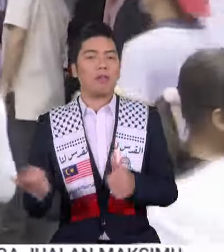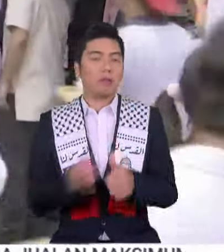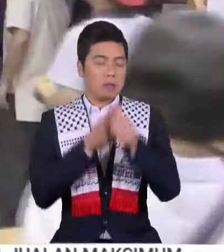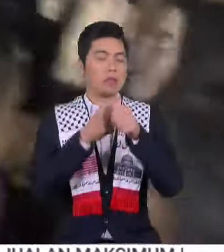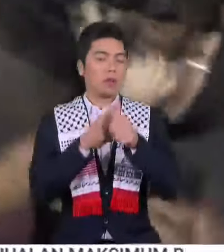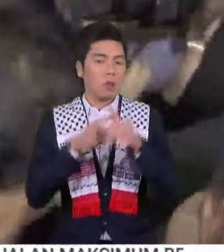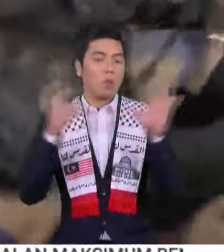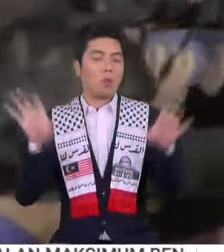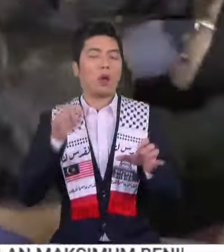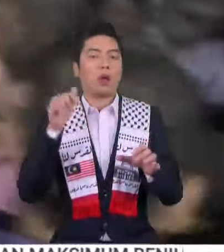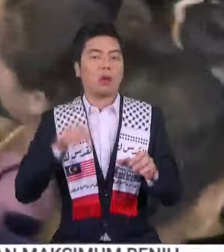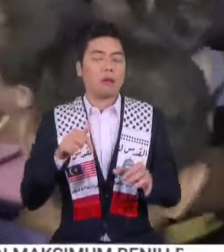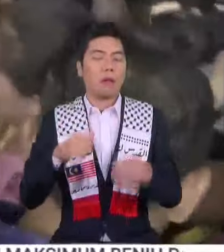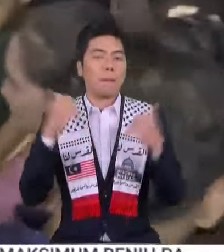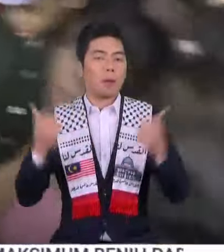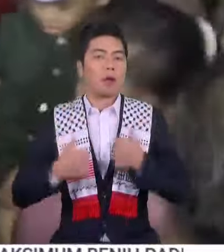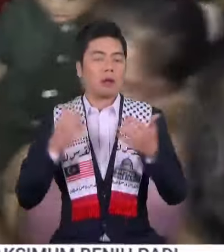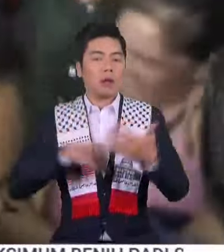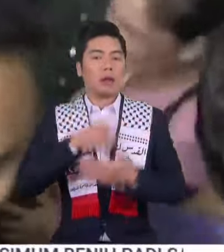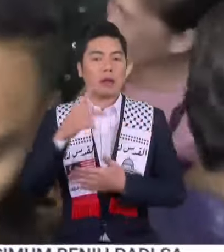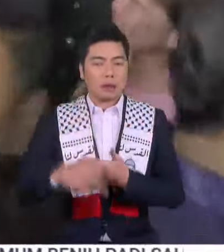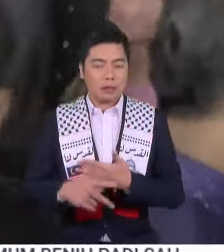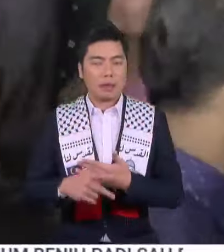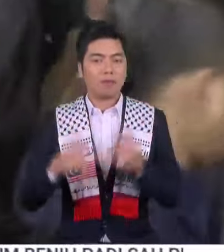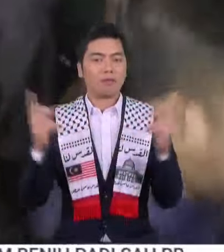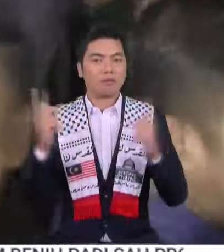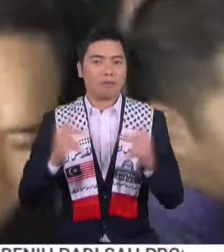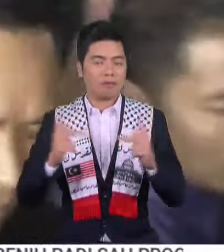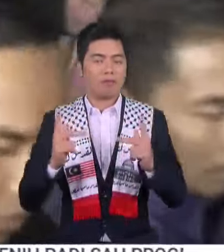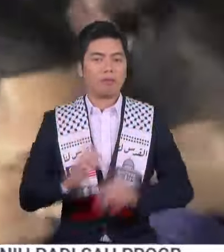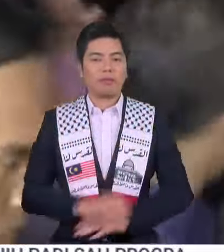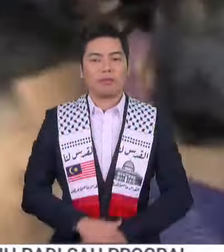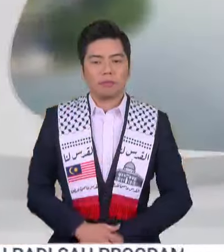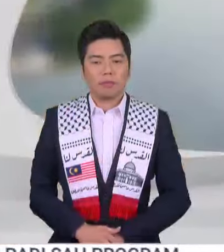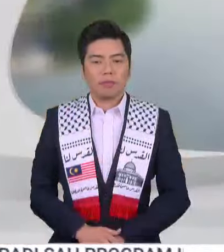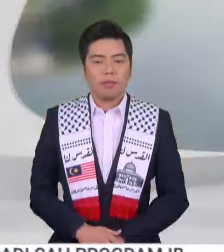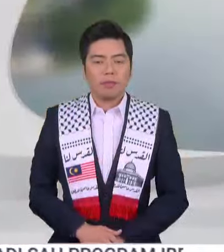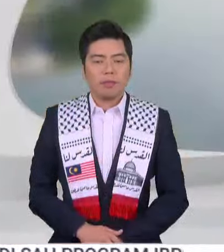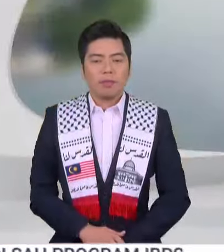melaksanakan majlis ini di peringkat negeri pada Khamis.